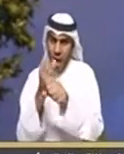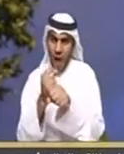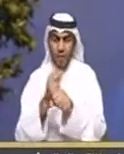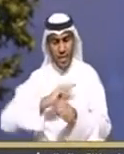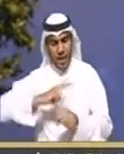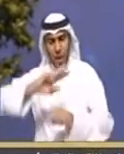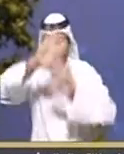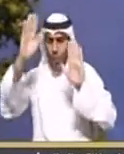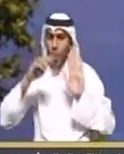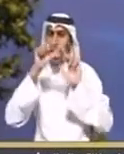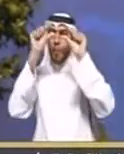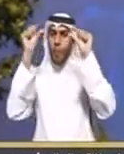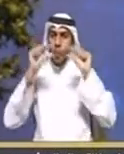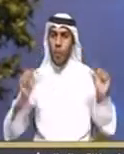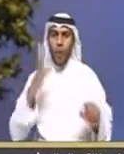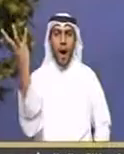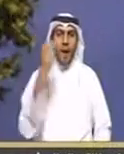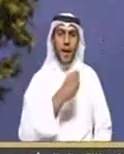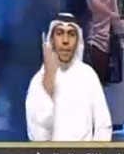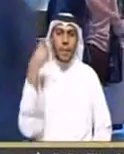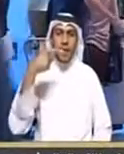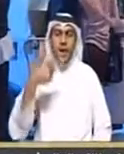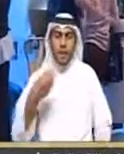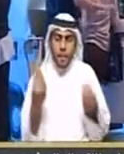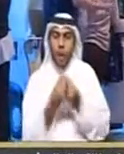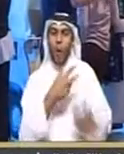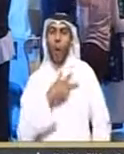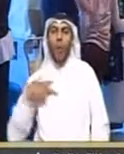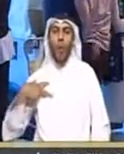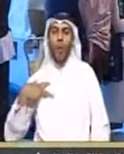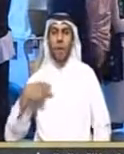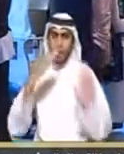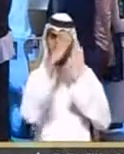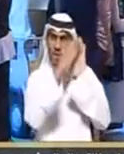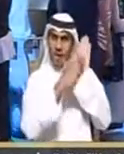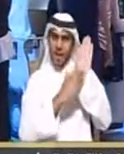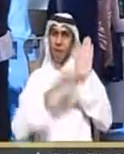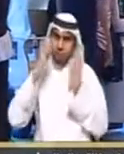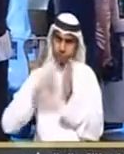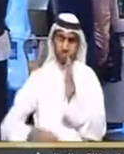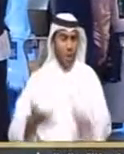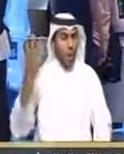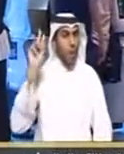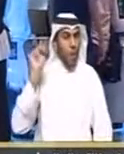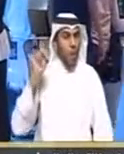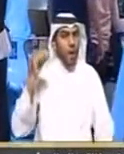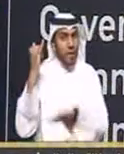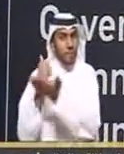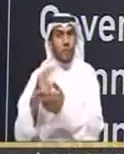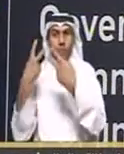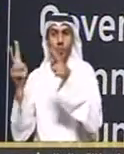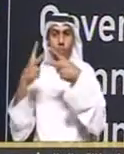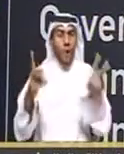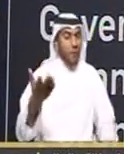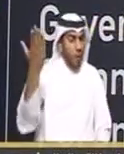المجتمعات ومشاركتها في مع الحكومة. وعلى هامش المنتدى أقيمت ورشة عمل بالتعاون مع نادي الشارقة للصحافة